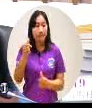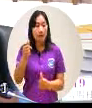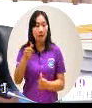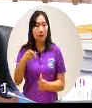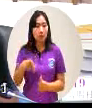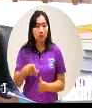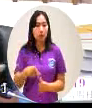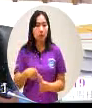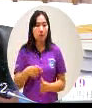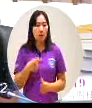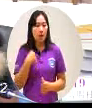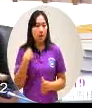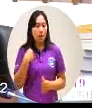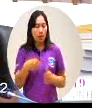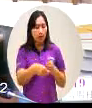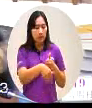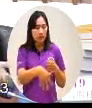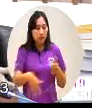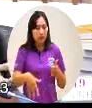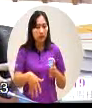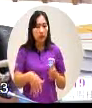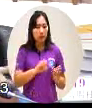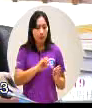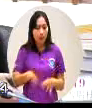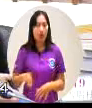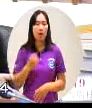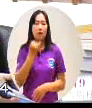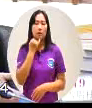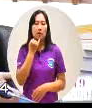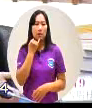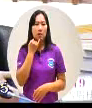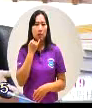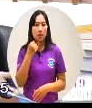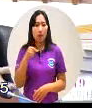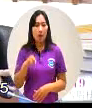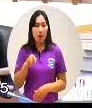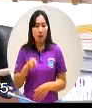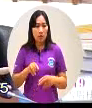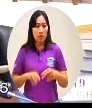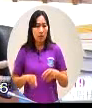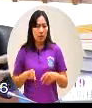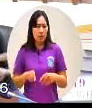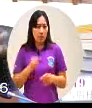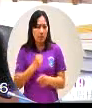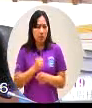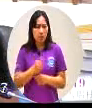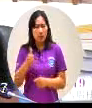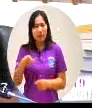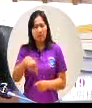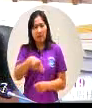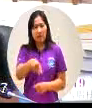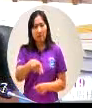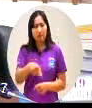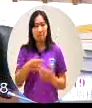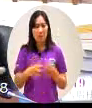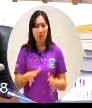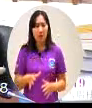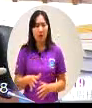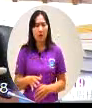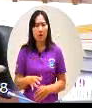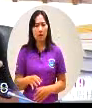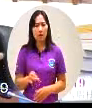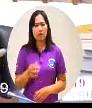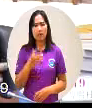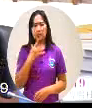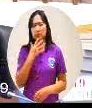一个创造双赢，搁100分的一个政策，恁无要做。所以我伫遮期待吼，局长，我已经我事后有甲你做这